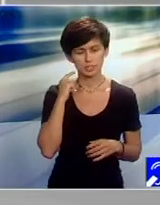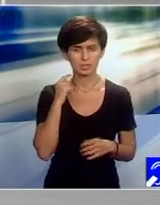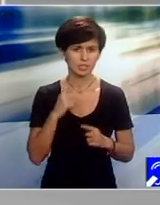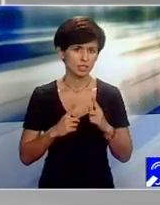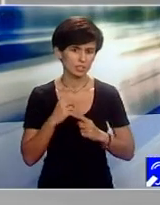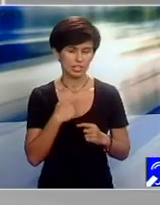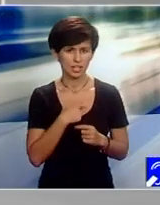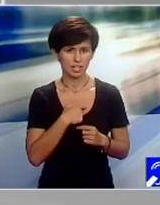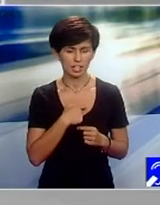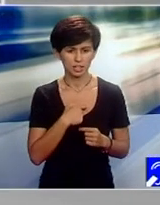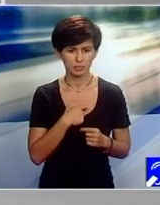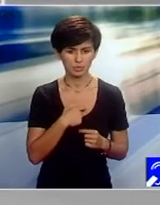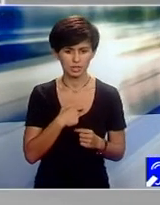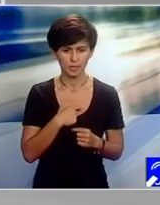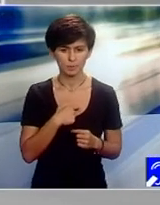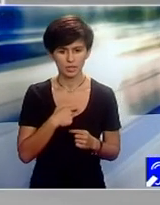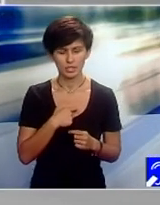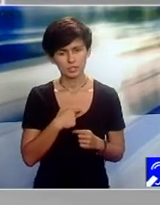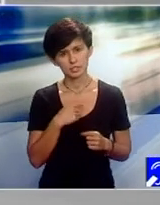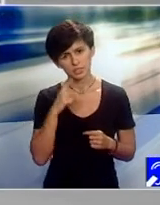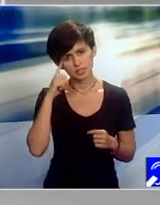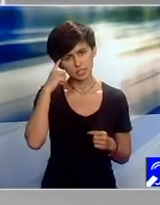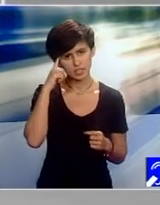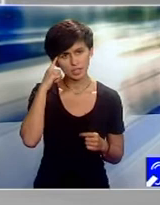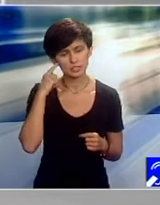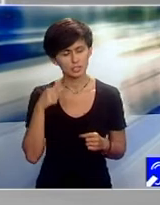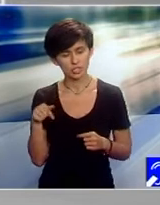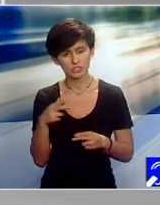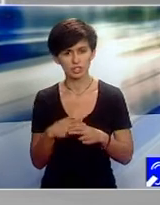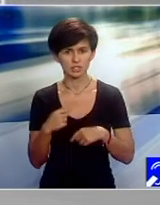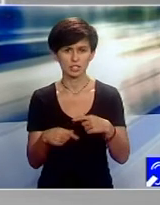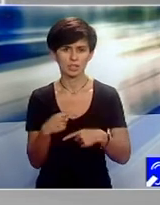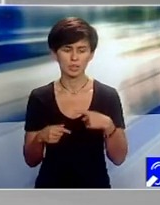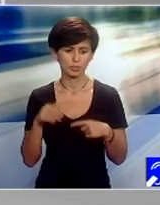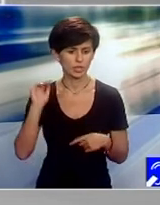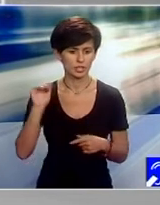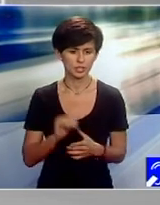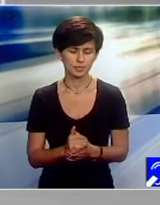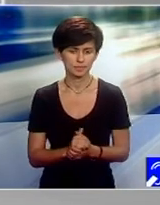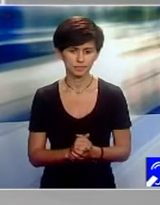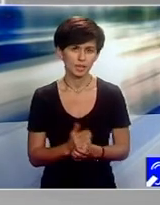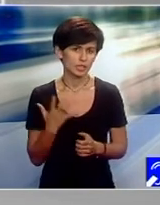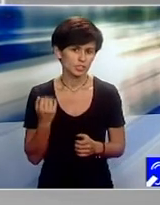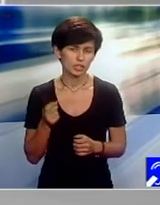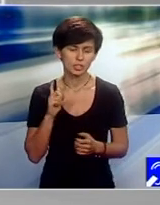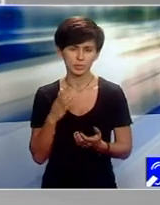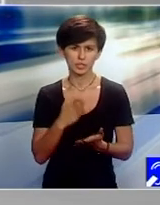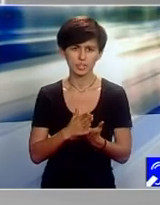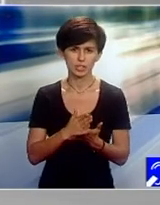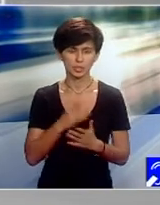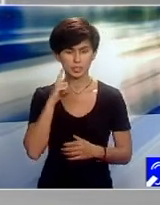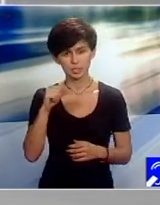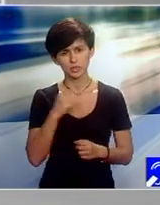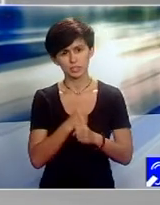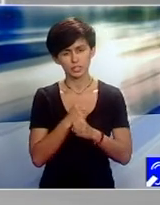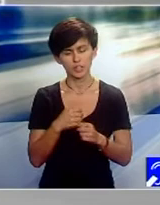ar putea să-i ducă mintea și spre Alzheimer, să spunem, ce ar trebui să urmărească și să-i determine să se ducă să facă un test, așa cum de altfel